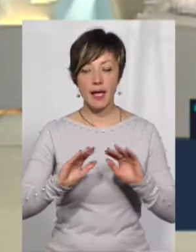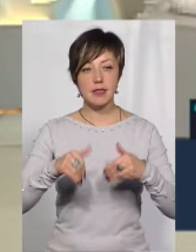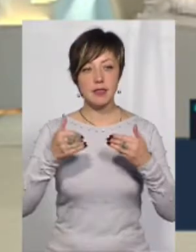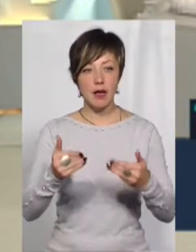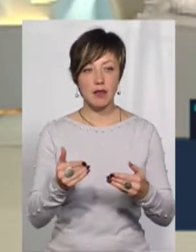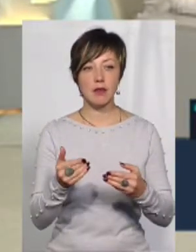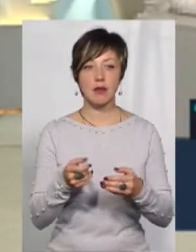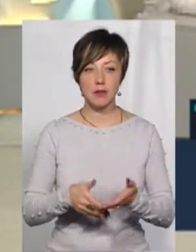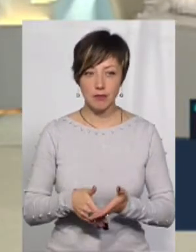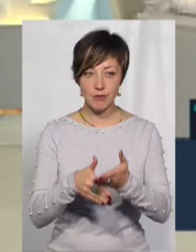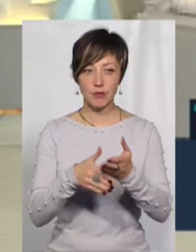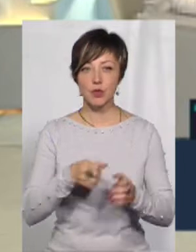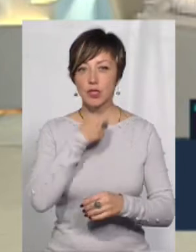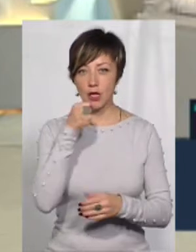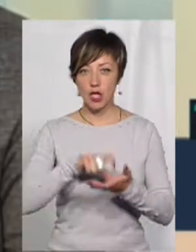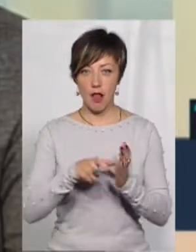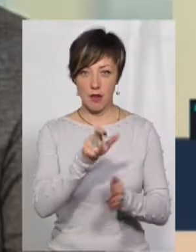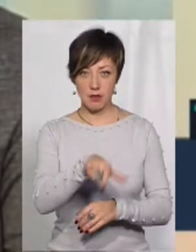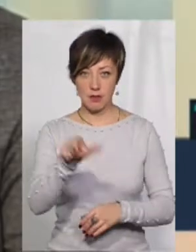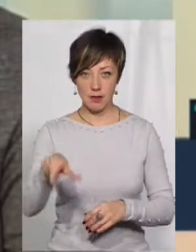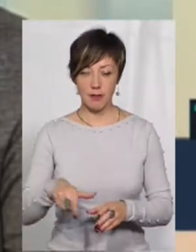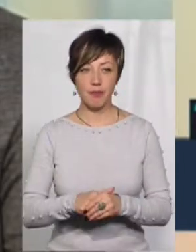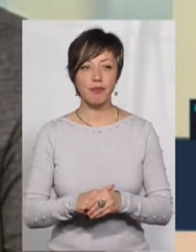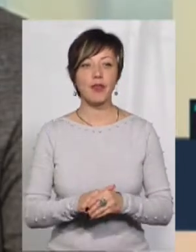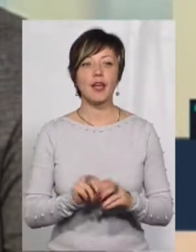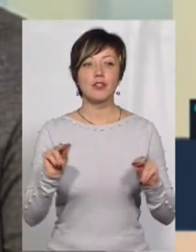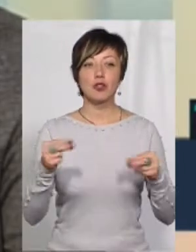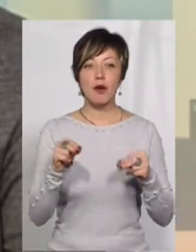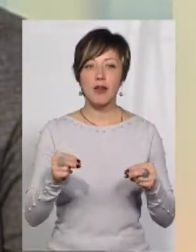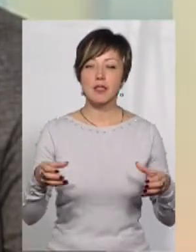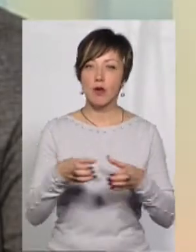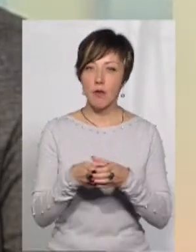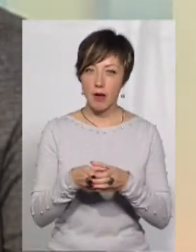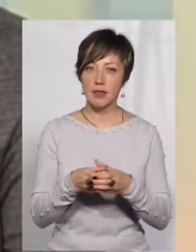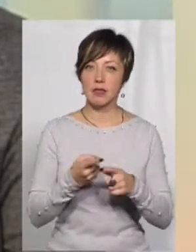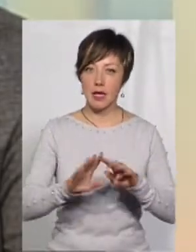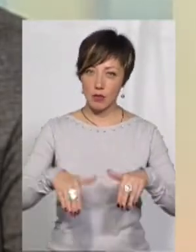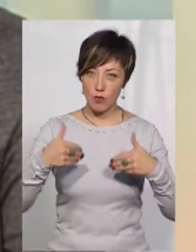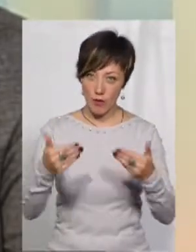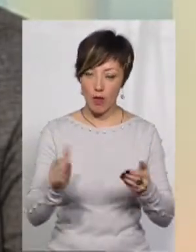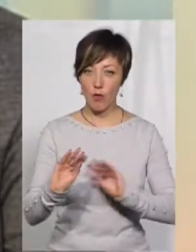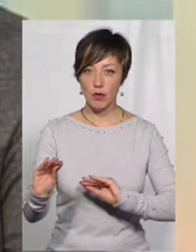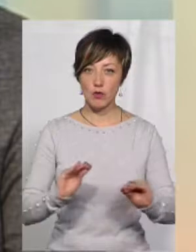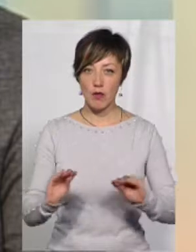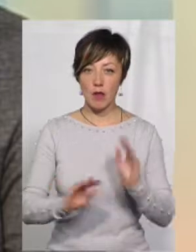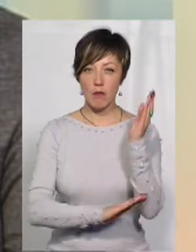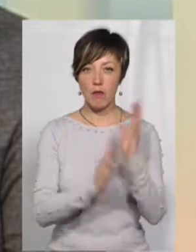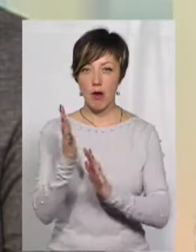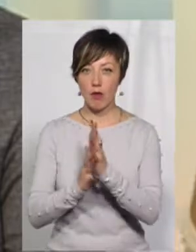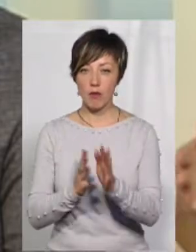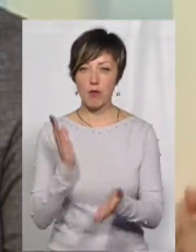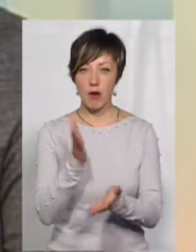і такими моторами були саме старшокласники. В Чимировецькій громаді громада це ініціювала, вони облаштували в парку